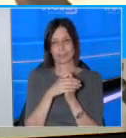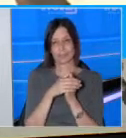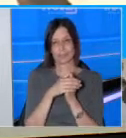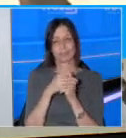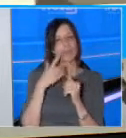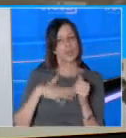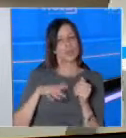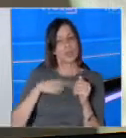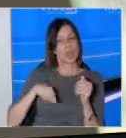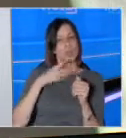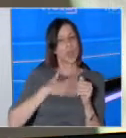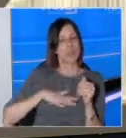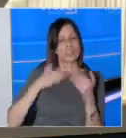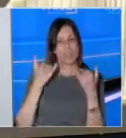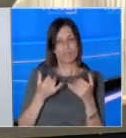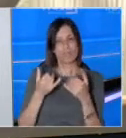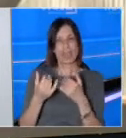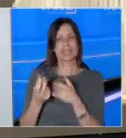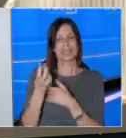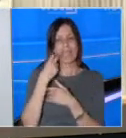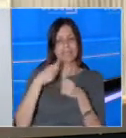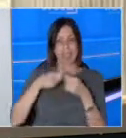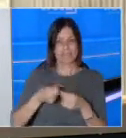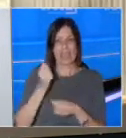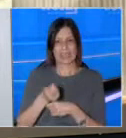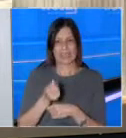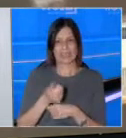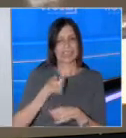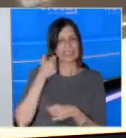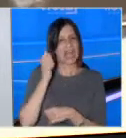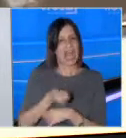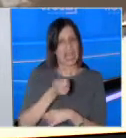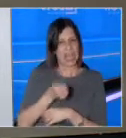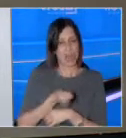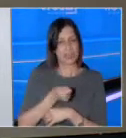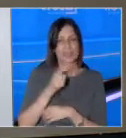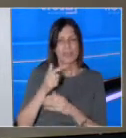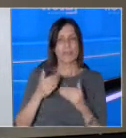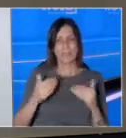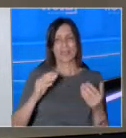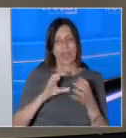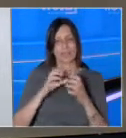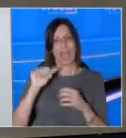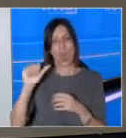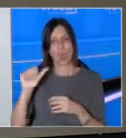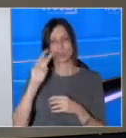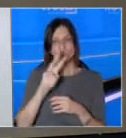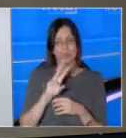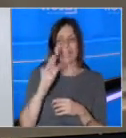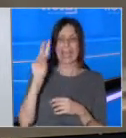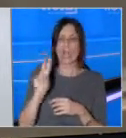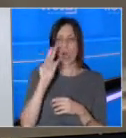תודה. אנחנו רוצים עכשיו לצרף אלינו את חבר הכנסת ושר החקלאות ופיתוח הכפר, אלון שוסטר, כחול